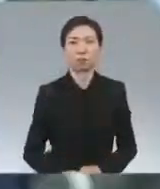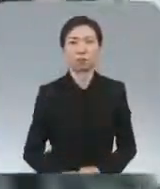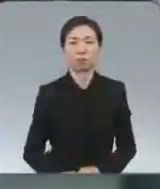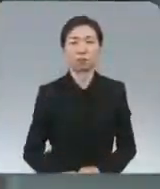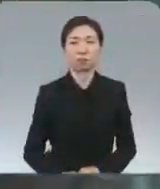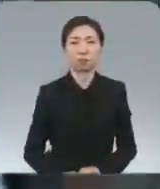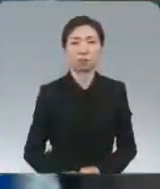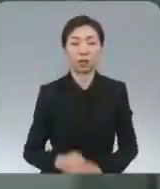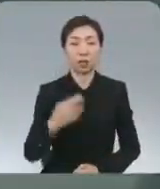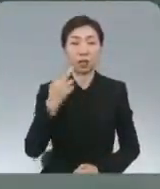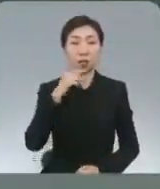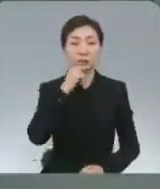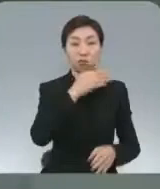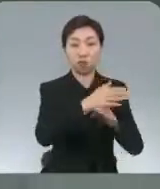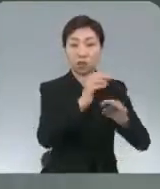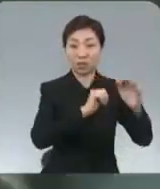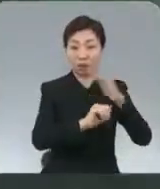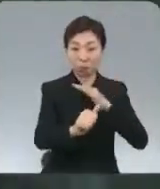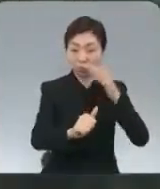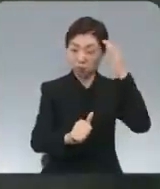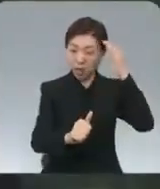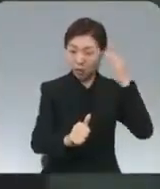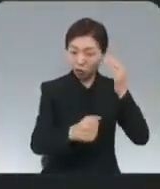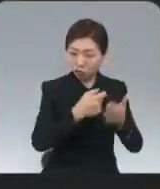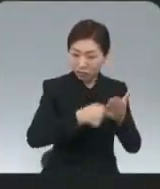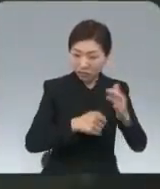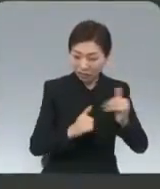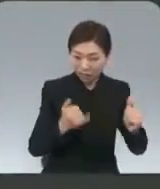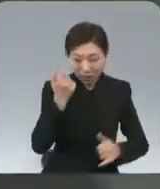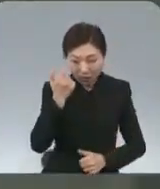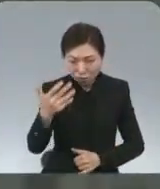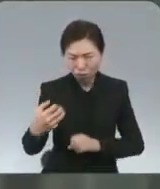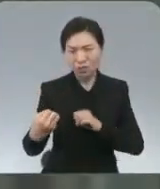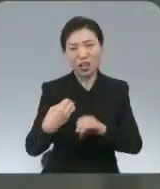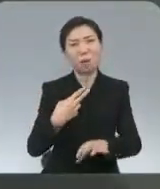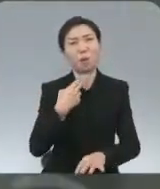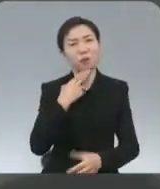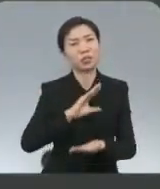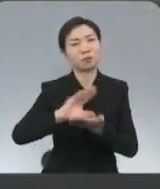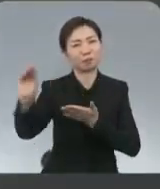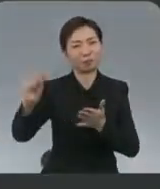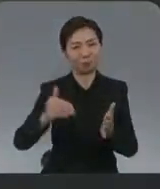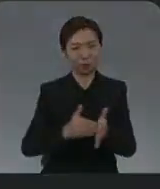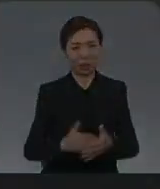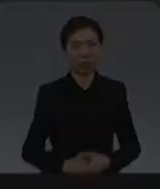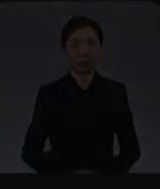的讲话时间约持续了18分钟，期间并未提及韩国。